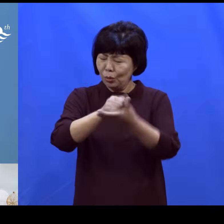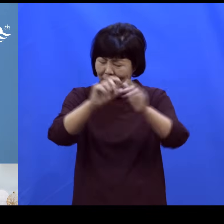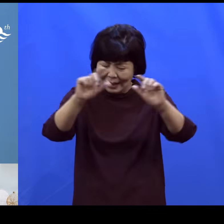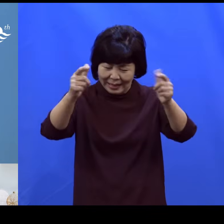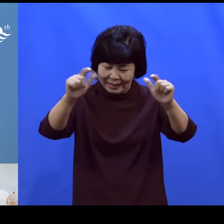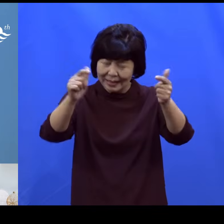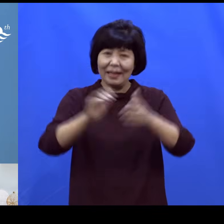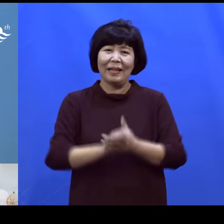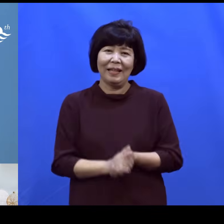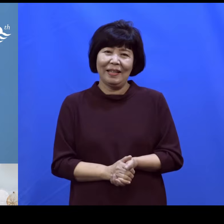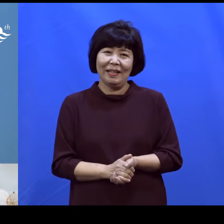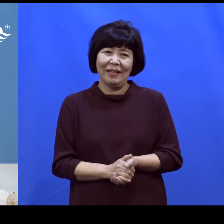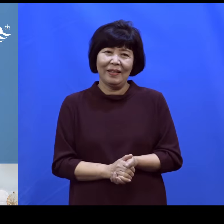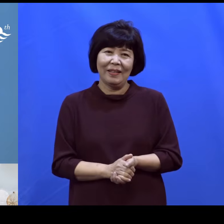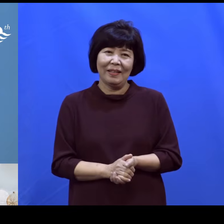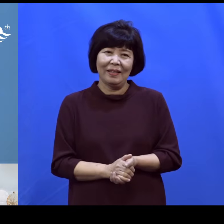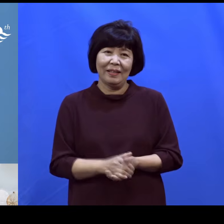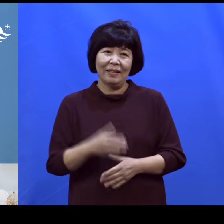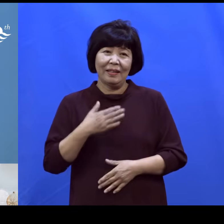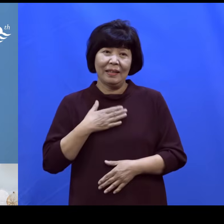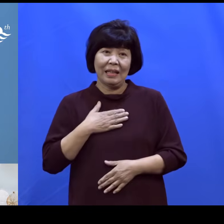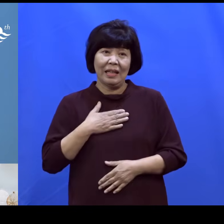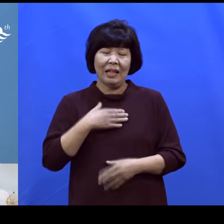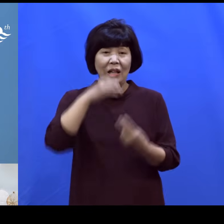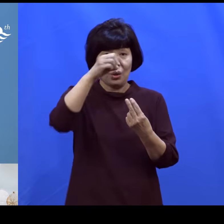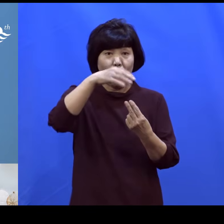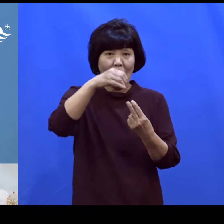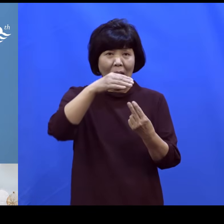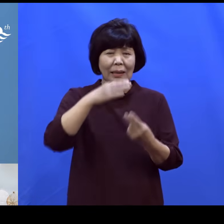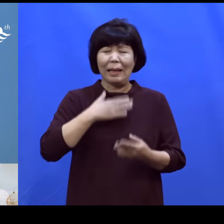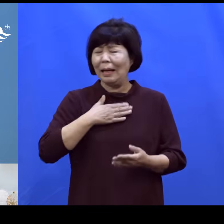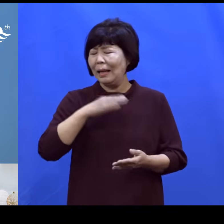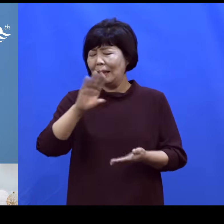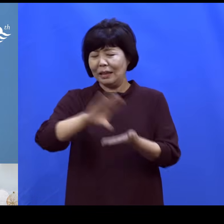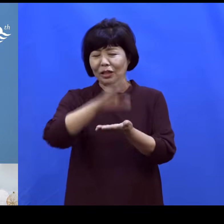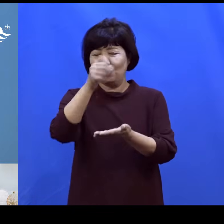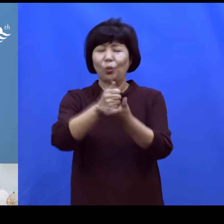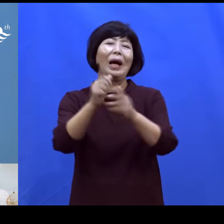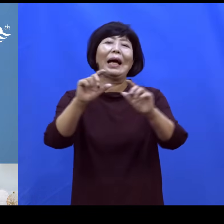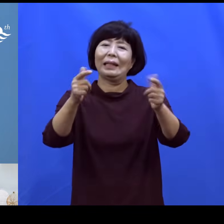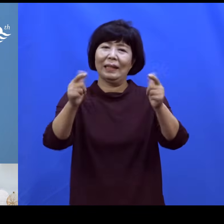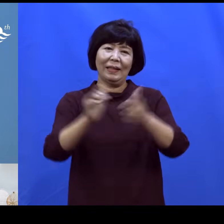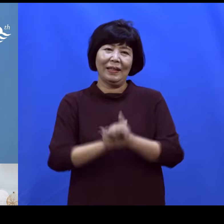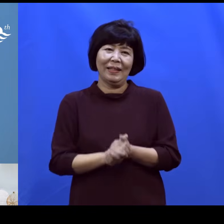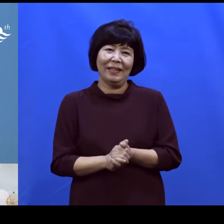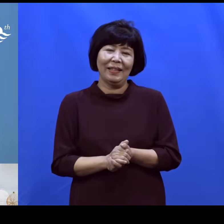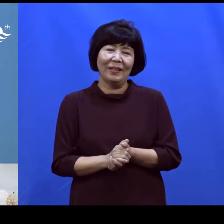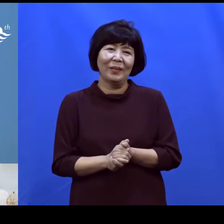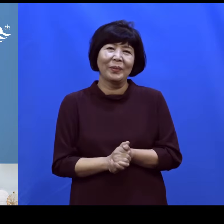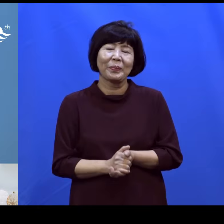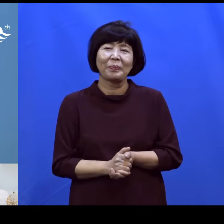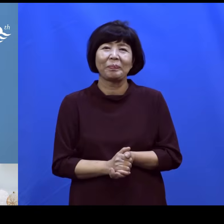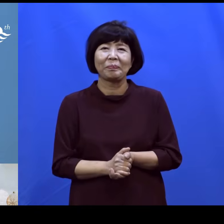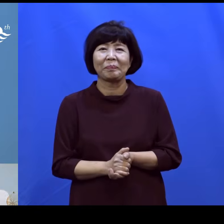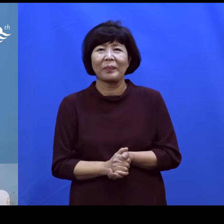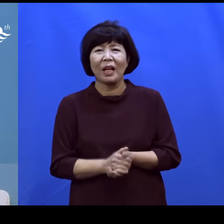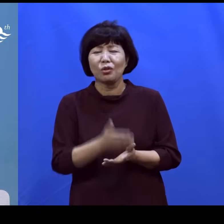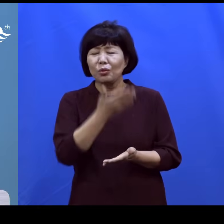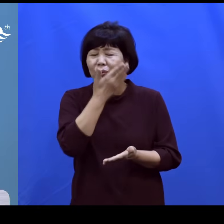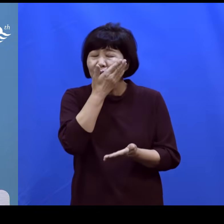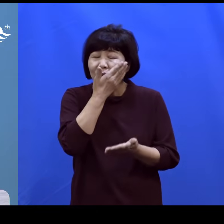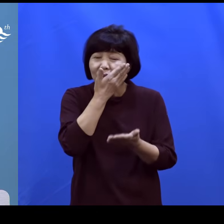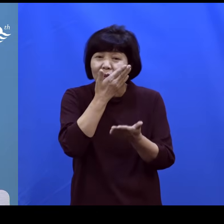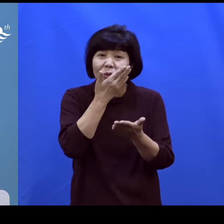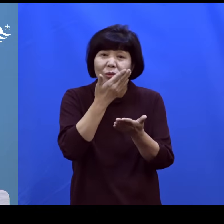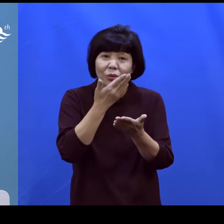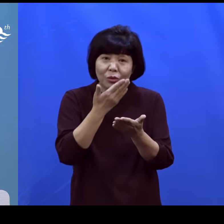그리스도가 아닙니다. 이렇게 얘기하는 거예요. 여러분, 이것은 그 시대적 상황 속에서 보면 굉장히 중요한